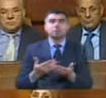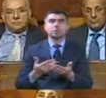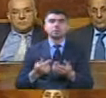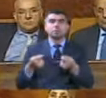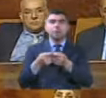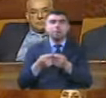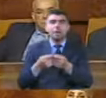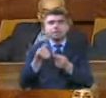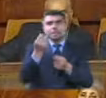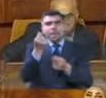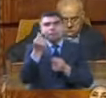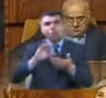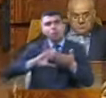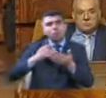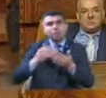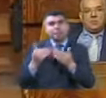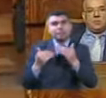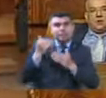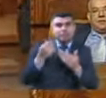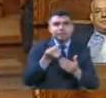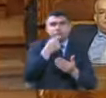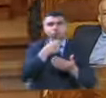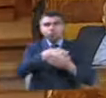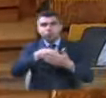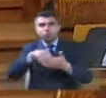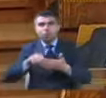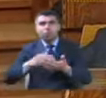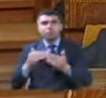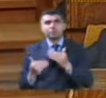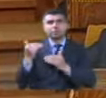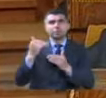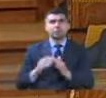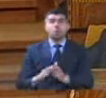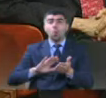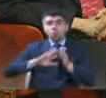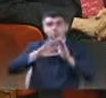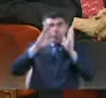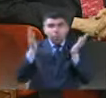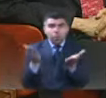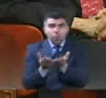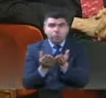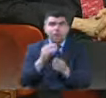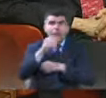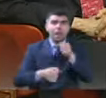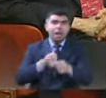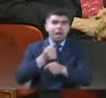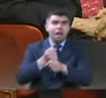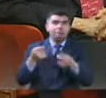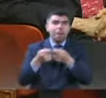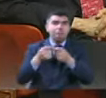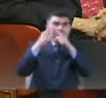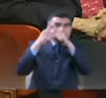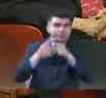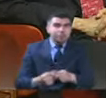الأثمنة ديال المواد ولم يتبعه كذلك يعني التضخم في حين لم يتعدى المعدل السنوي للتضخم برسم نفس